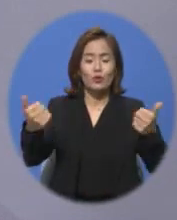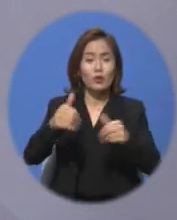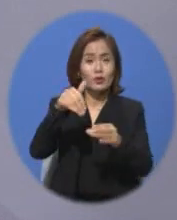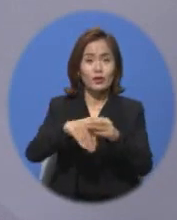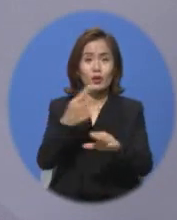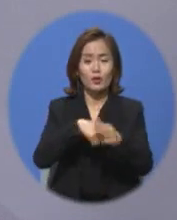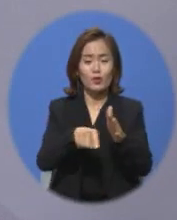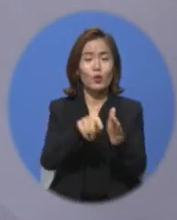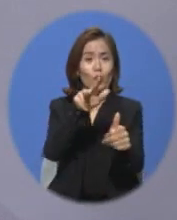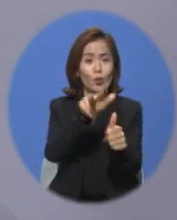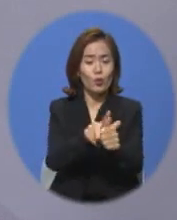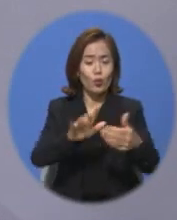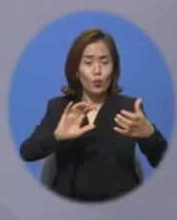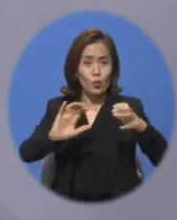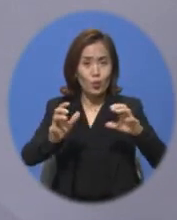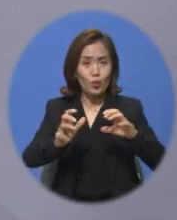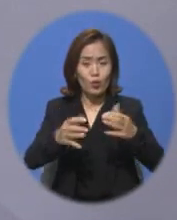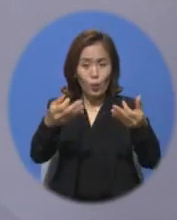갭주민여러분,이제